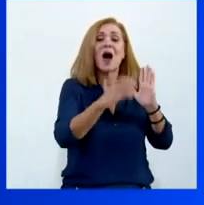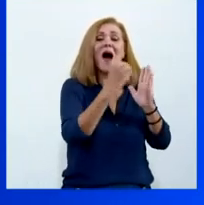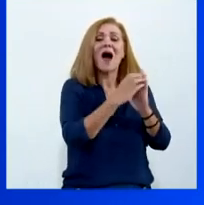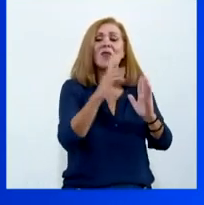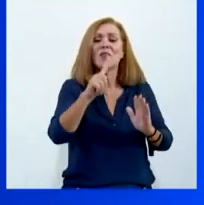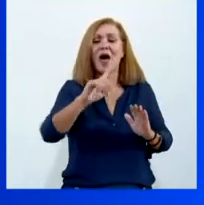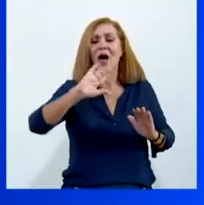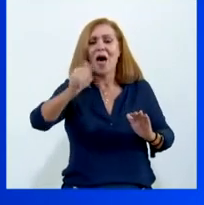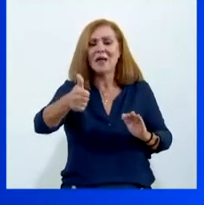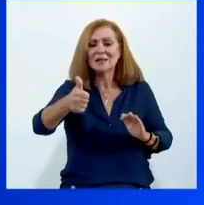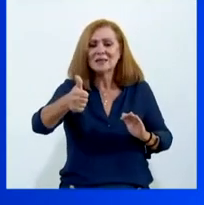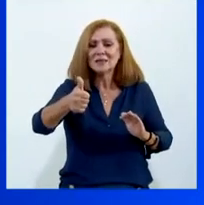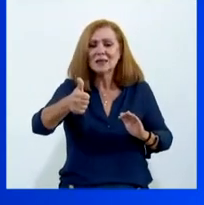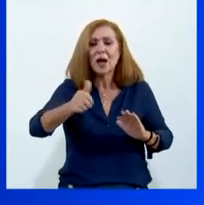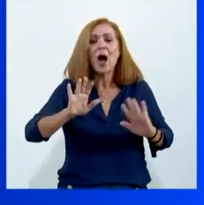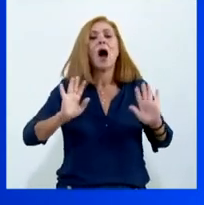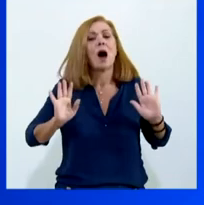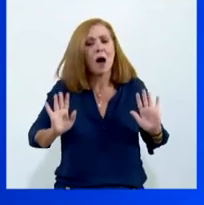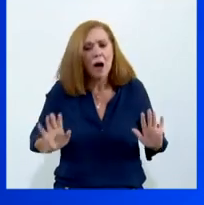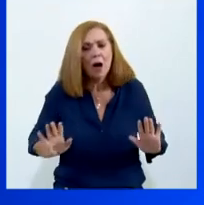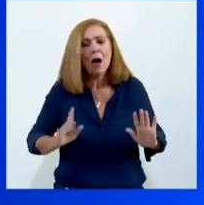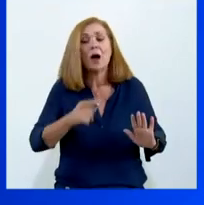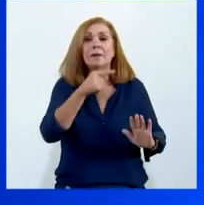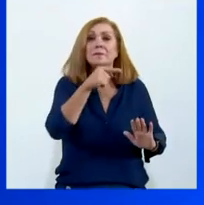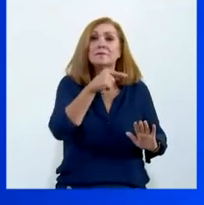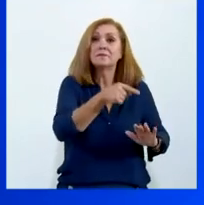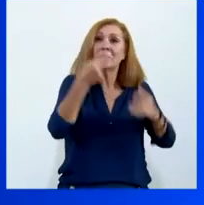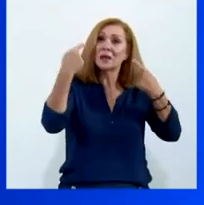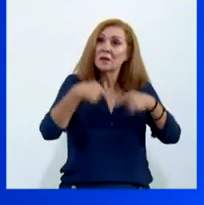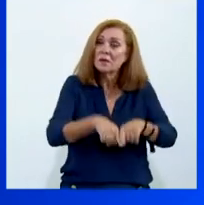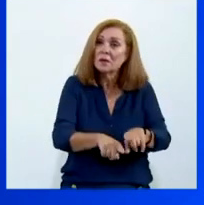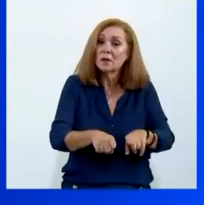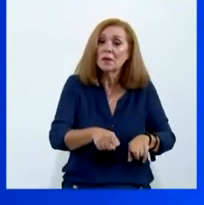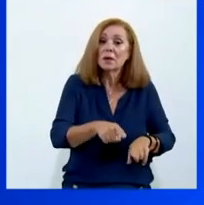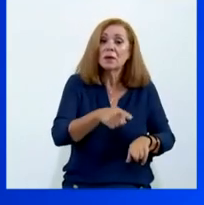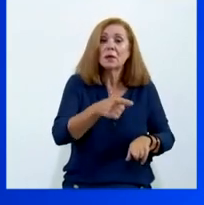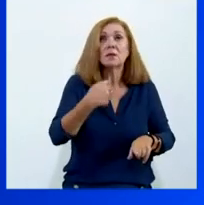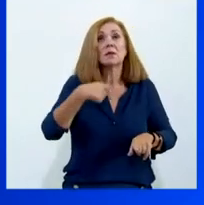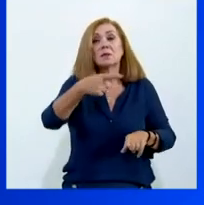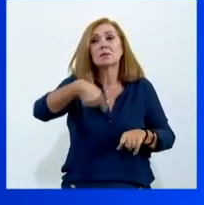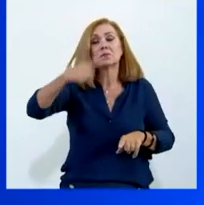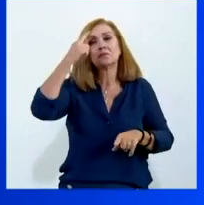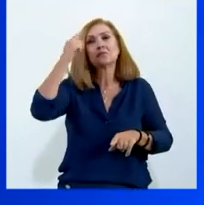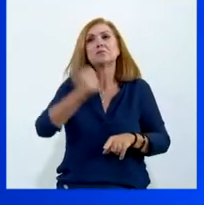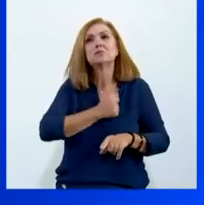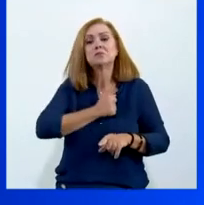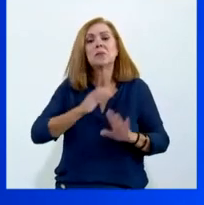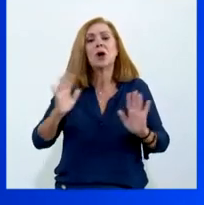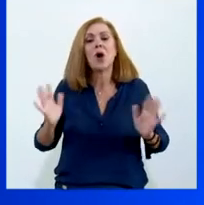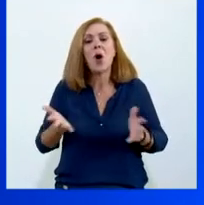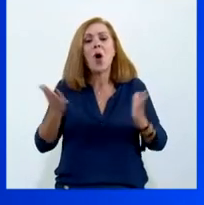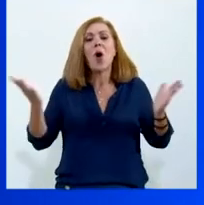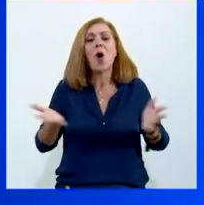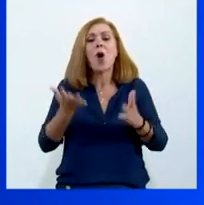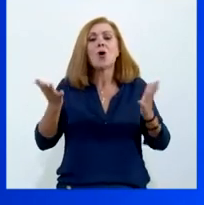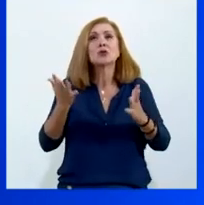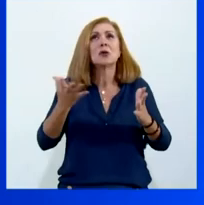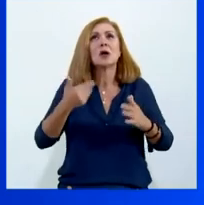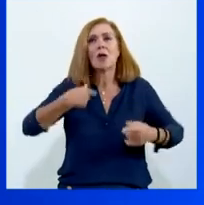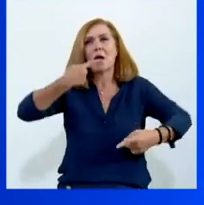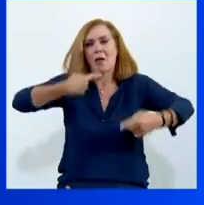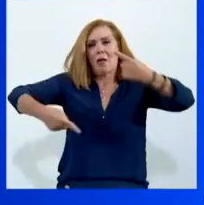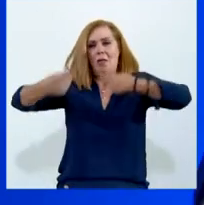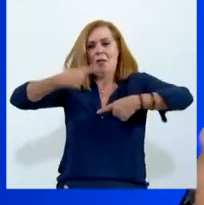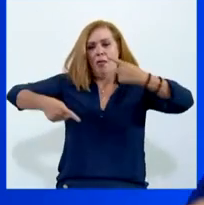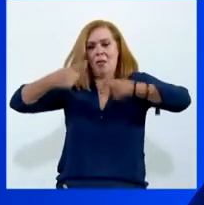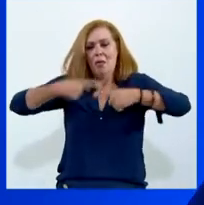16. Χωρίς όμως ταυτόχρονα και αυτό να εκλαμβάνεται ως οποιοδήποτε άλοθη για να μην